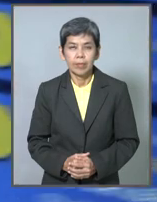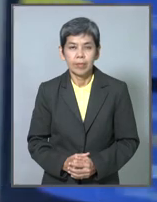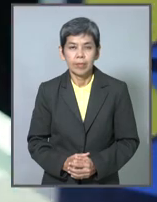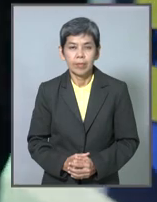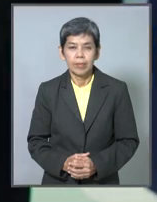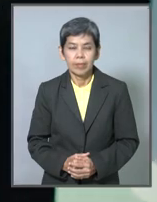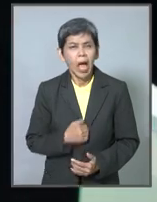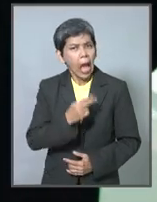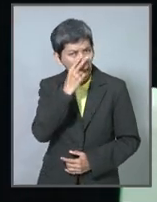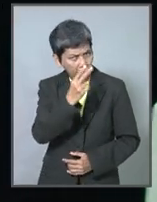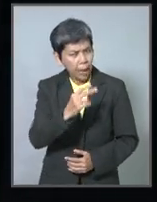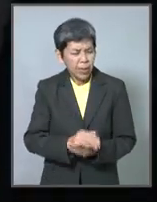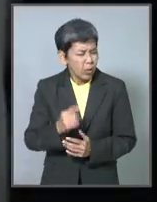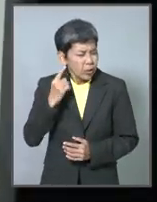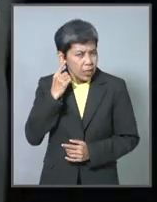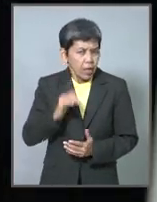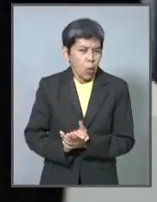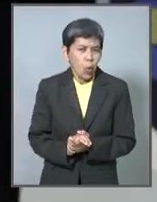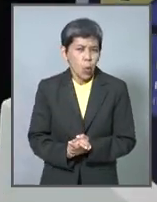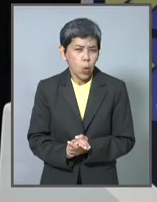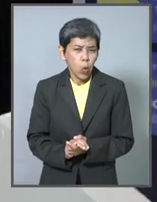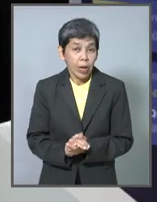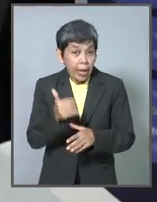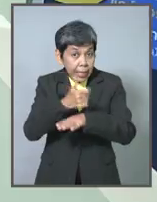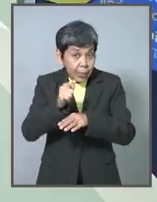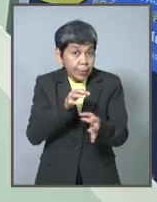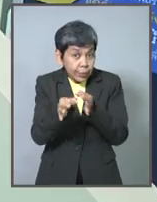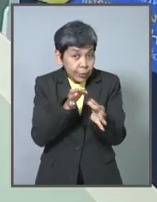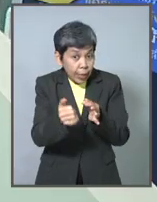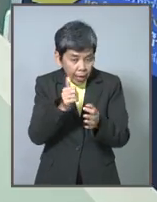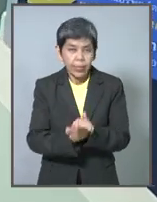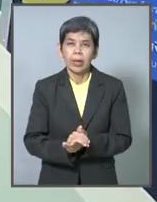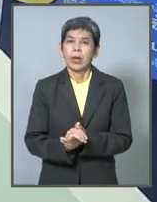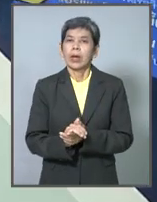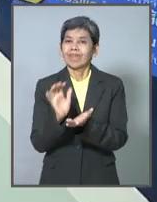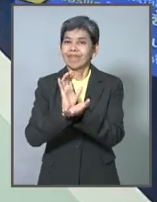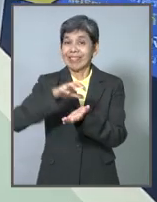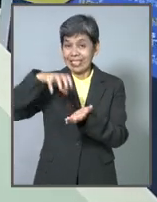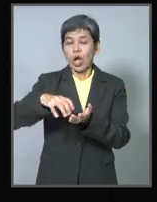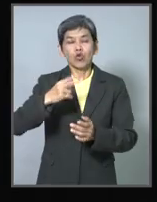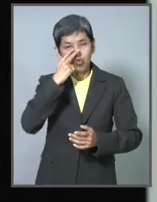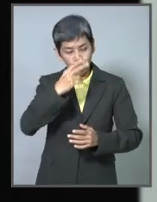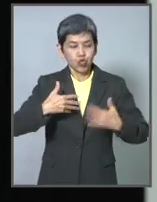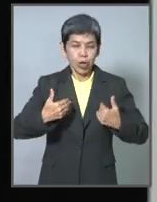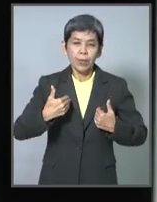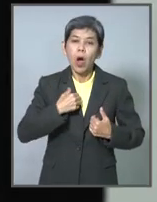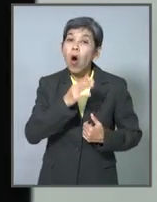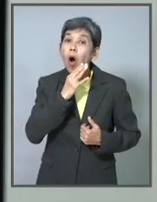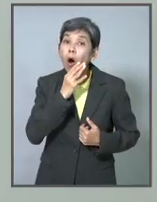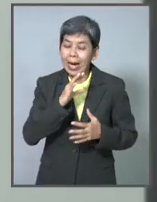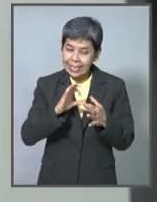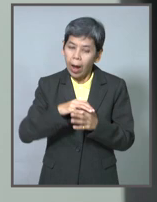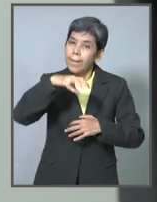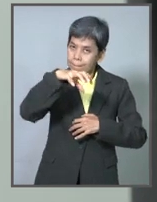ก็ได้เห็นบรรยากาศข้างในไปแล้วนะครับเดี๋ยวให้ท่านอธิบดีช่วยอธิบาย เป็นโรงหนังที่เราจะสรุปอย่างเช่นก็จะเป็นเรื่อง Smile